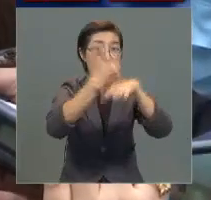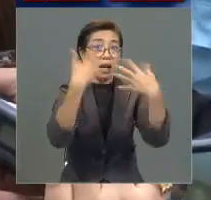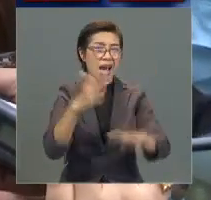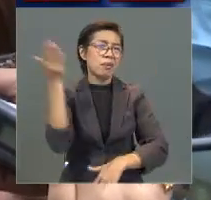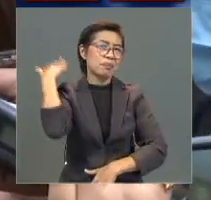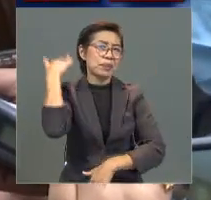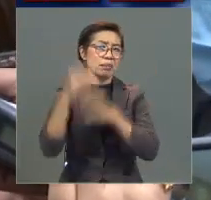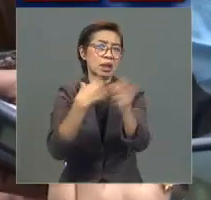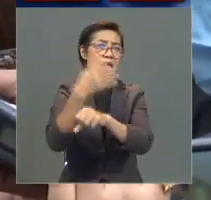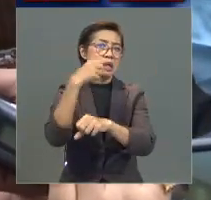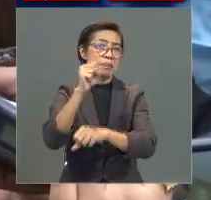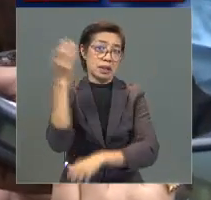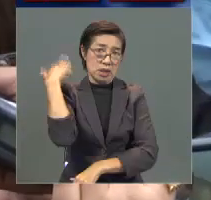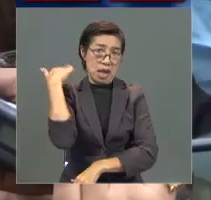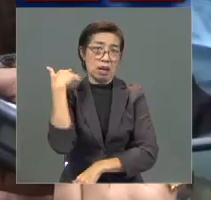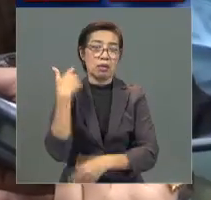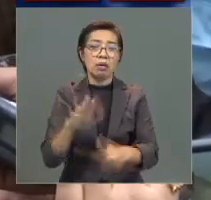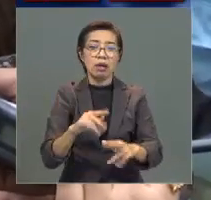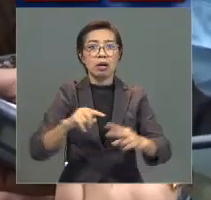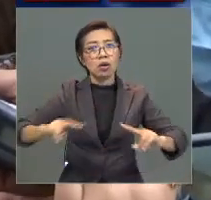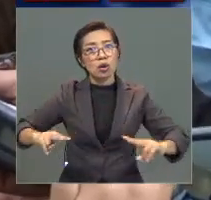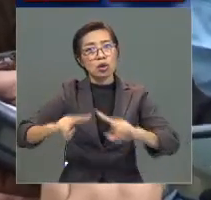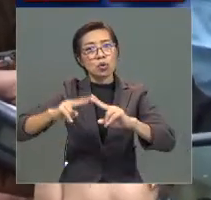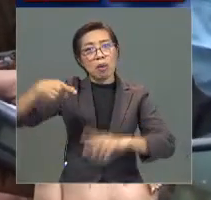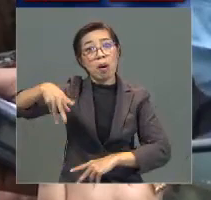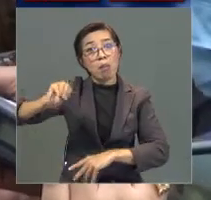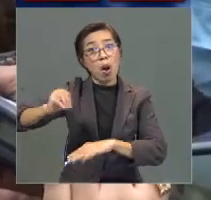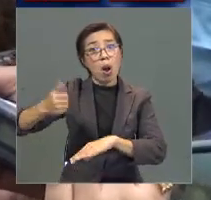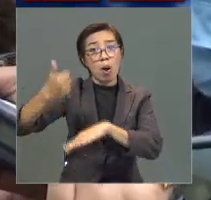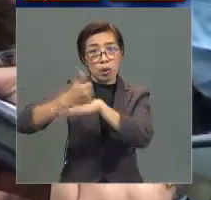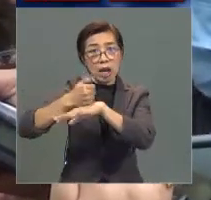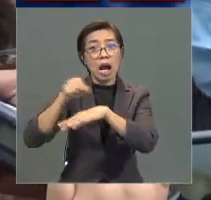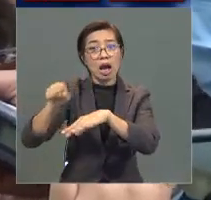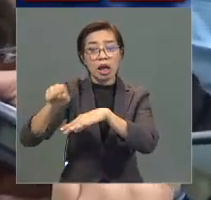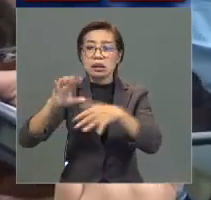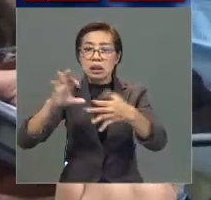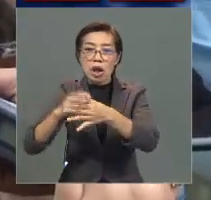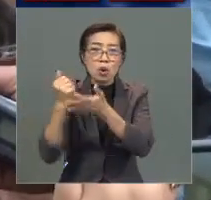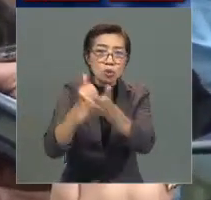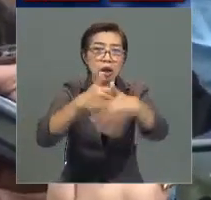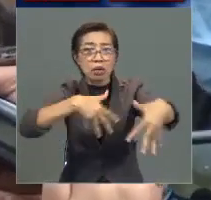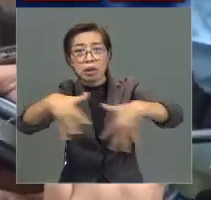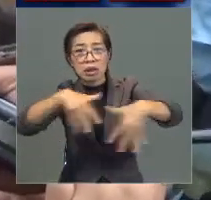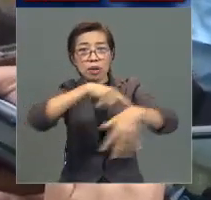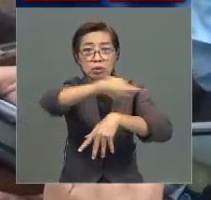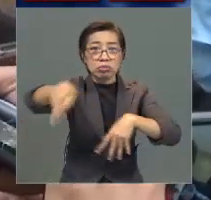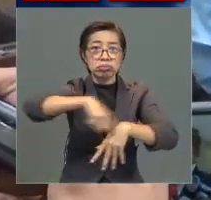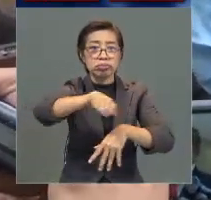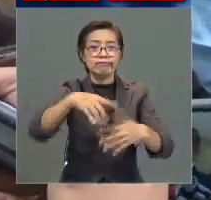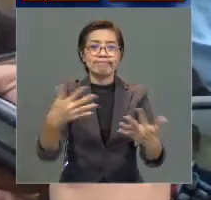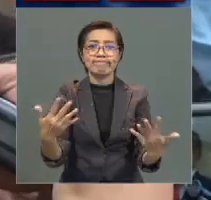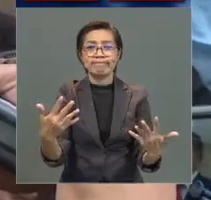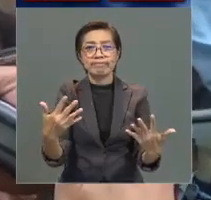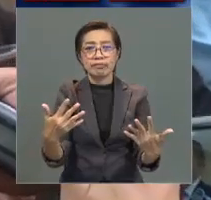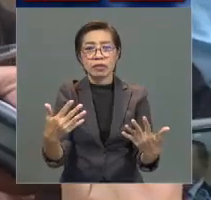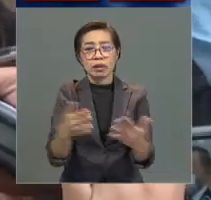เมื่อประมาณ10ปีนะครับกระทรวงพม.ซึ่งเป็นเรื่องของพี่น้องประชาชนนะครับโ